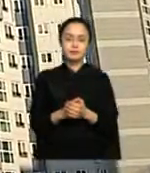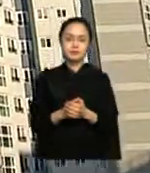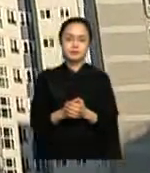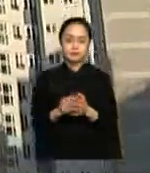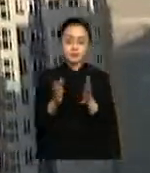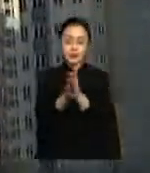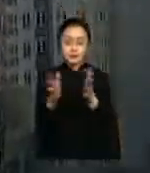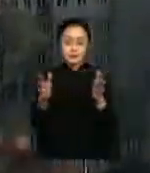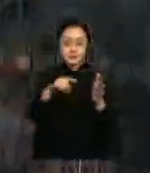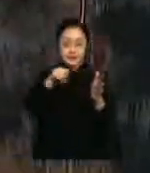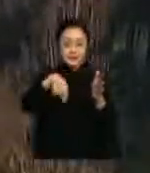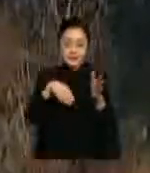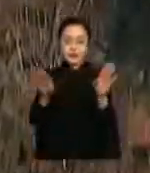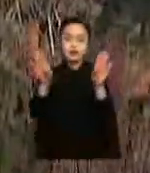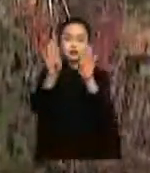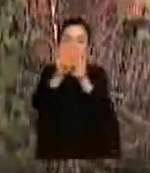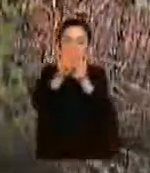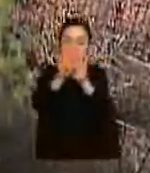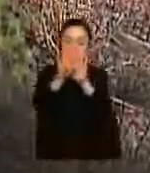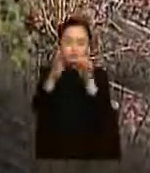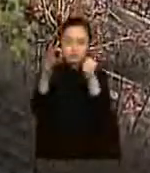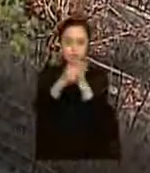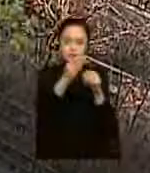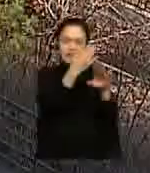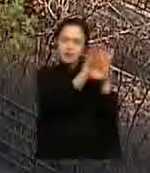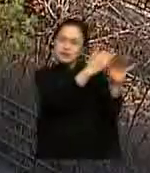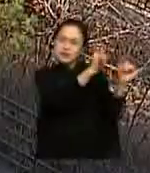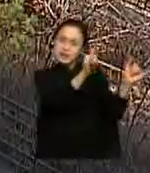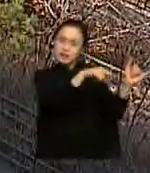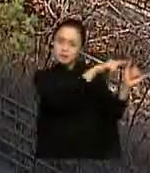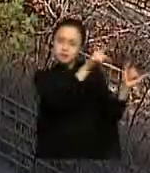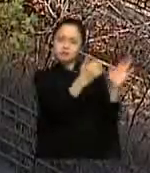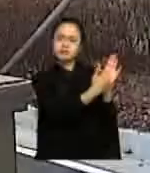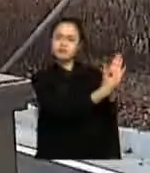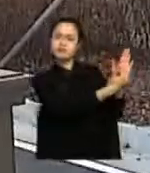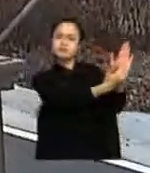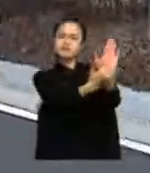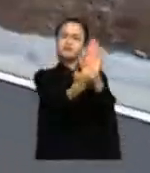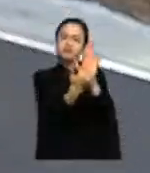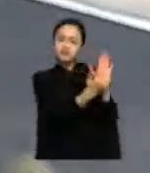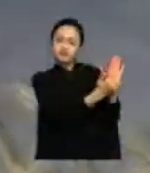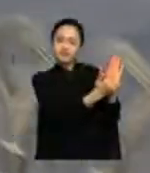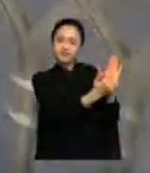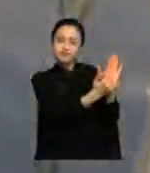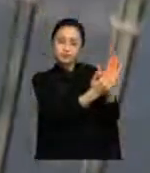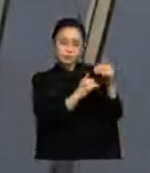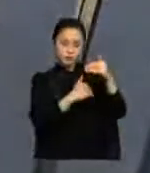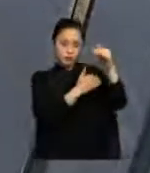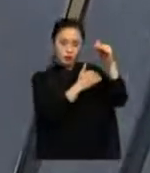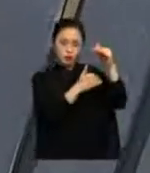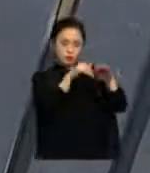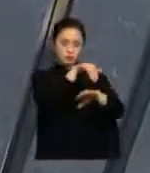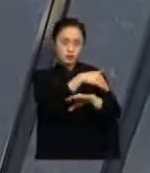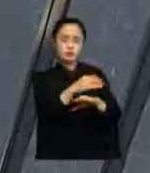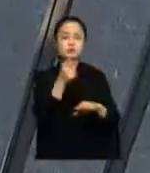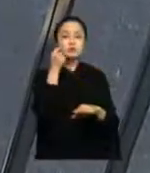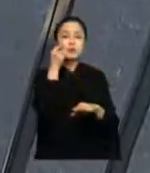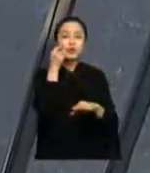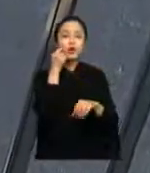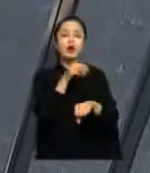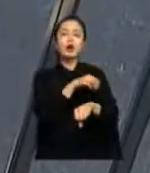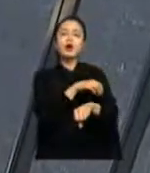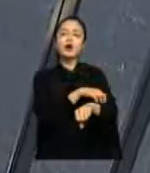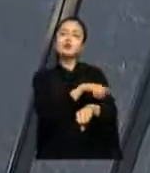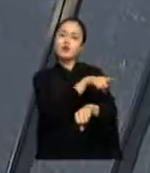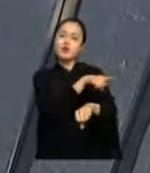아파트 보아 문 을 설치하자 타 주민은 사실상 요할 수 없게 된 계단 이 때문에 처음 기부 과정부터 잘못됐다는